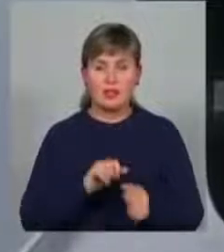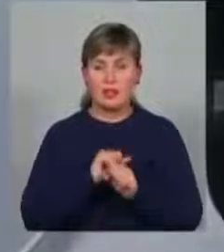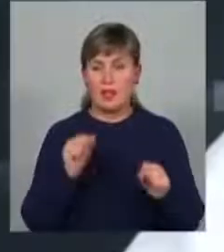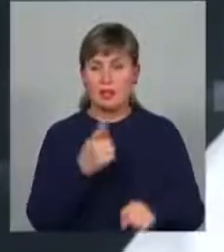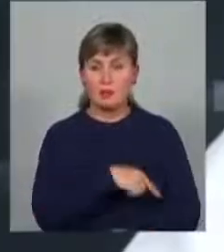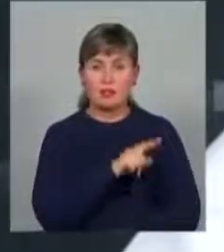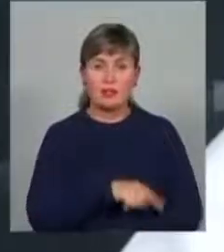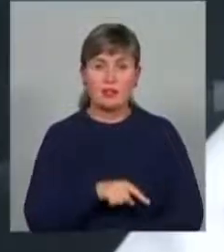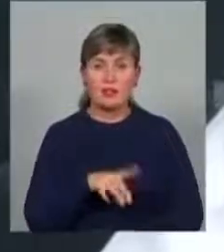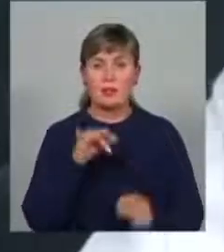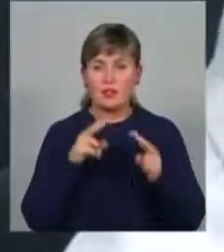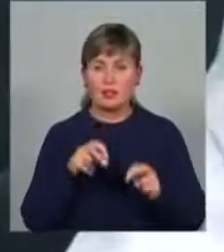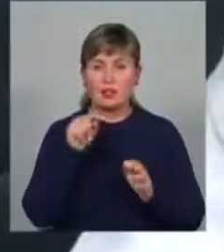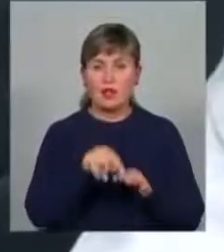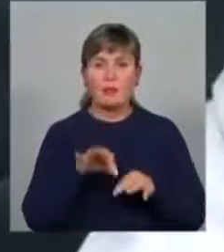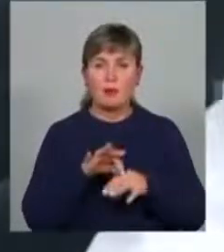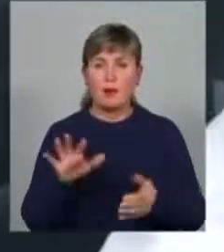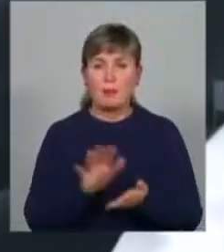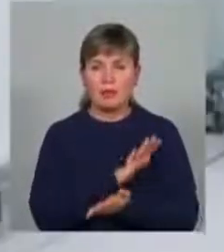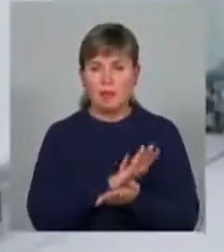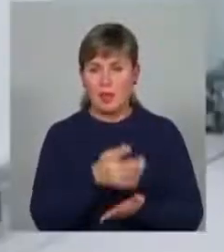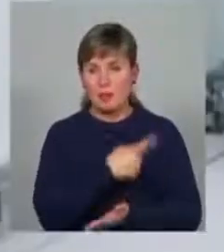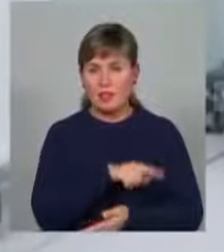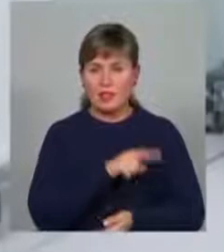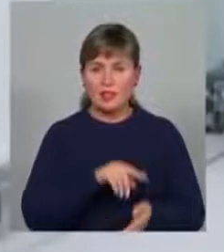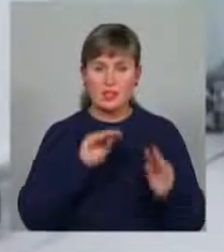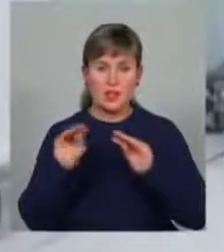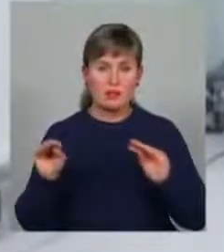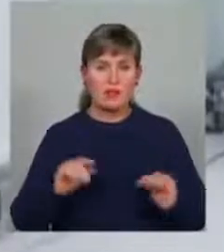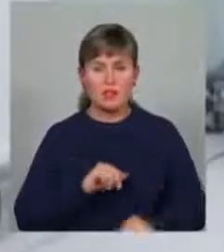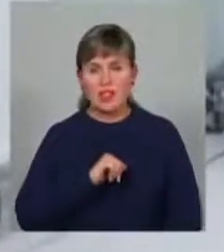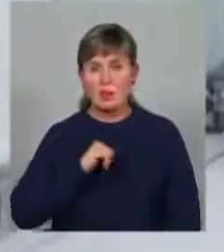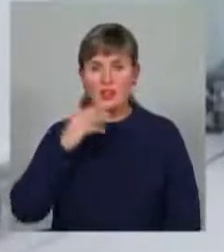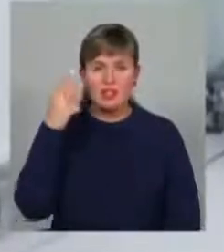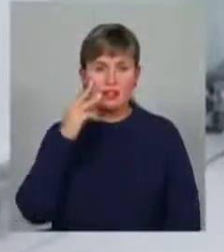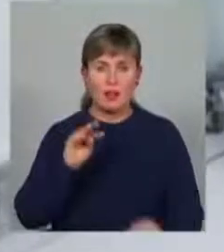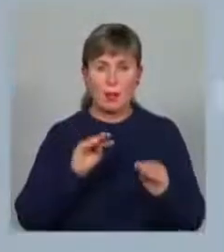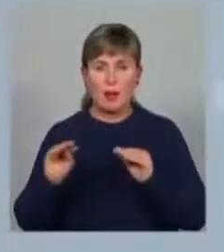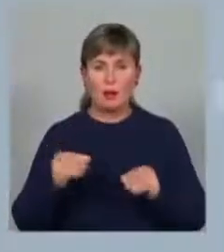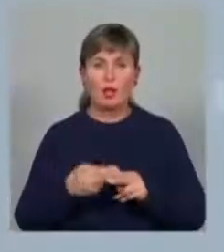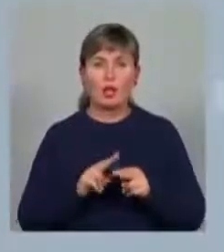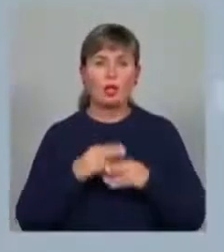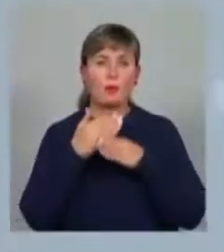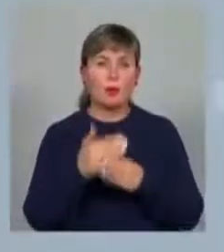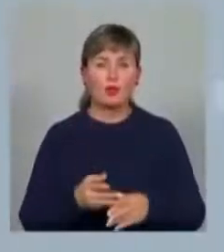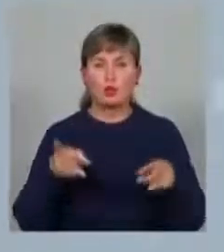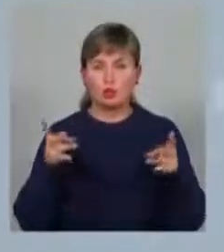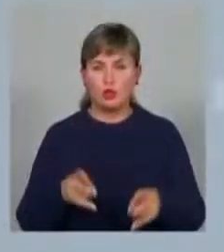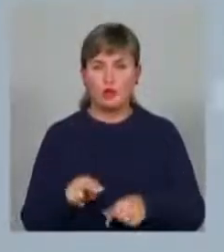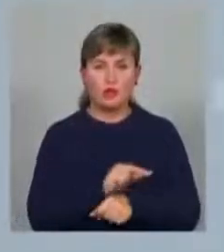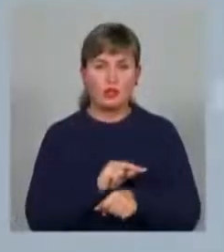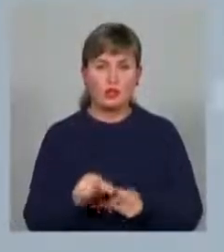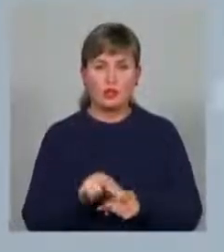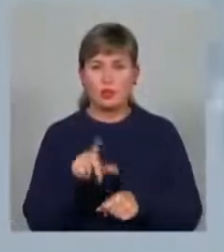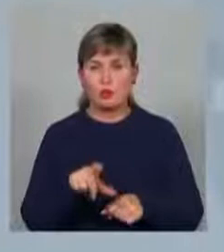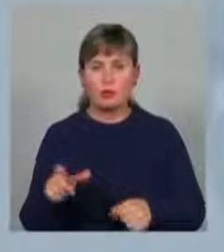медицины. Исследования там проводятся бесплатно. Медицинский объект оснащен самым современным оборудованием, которое поможет нуждающимся в лечении